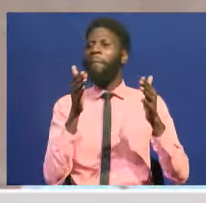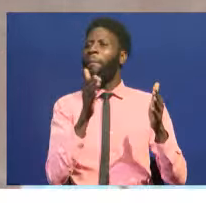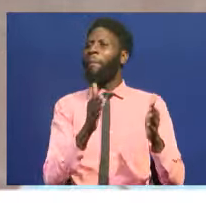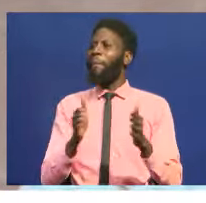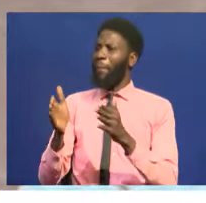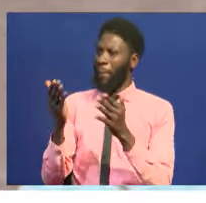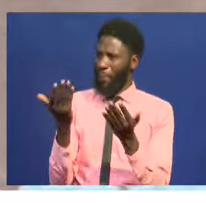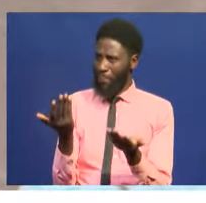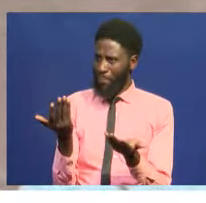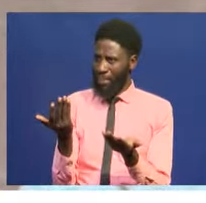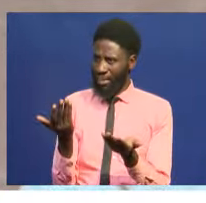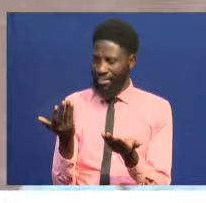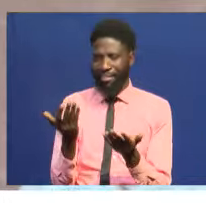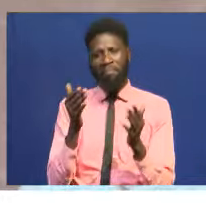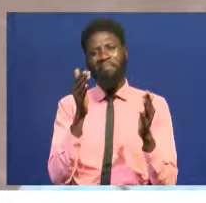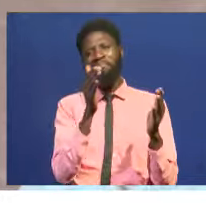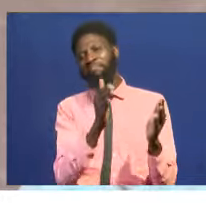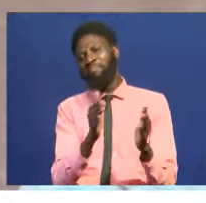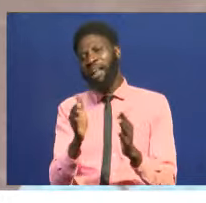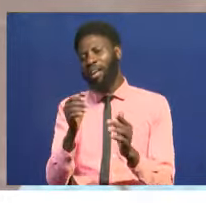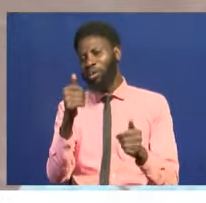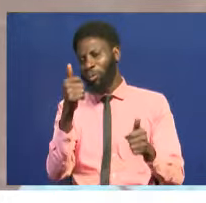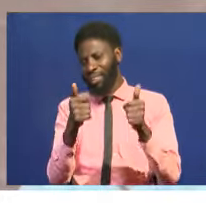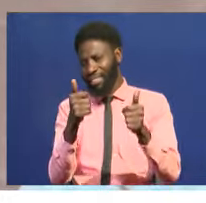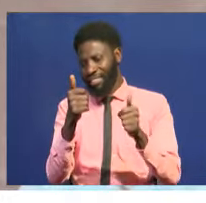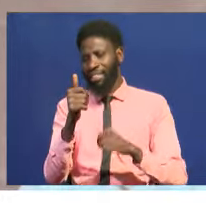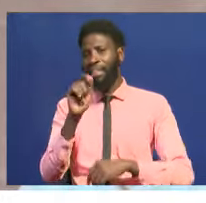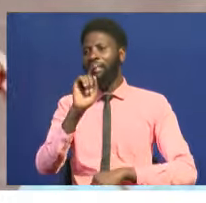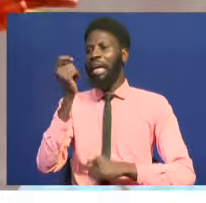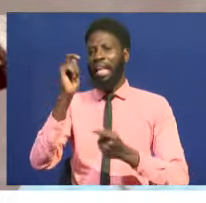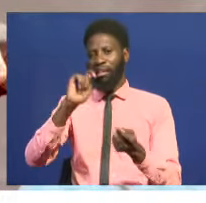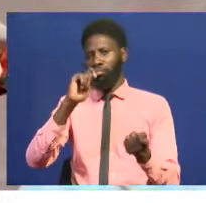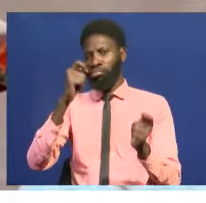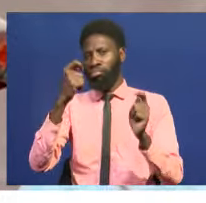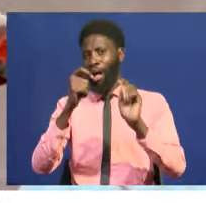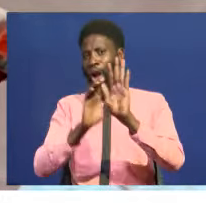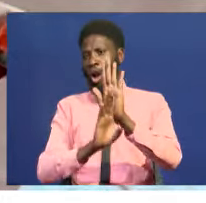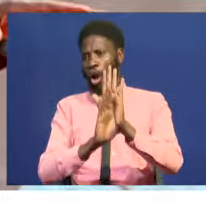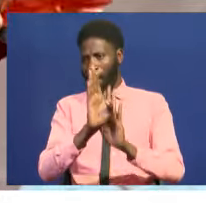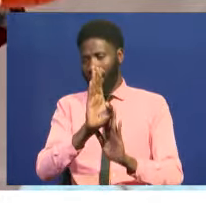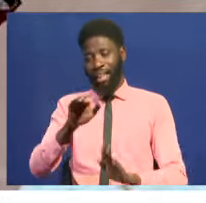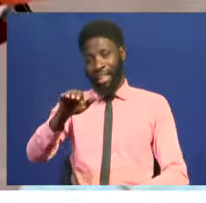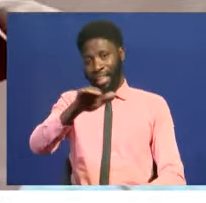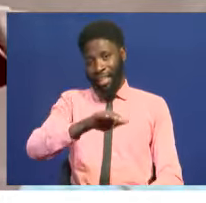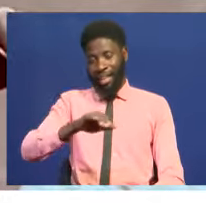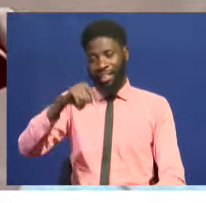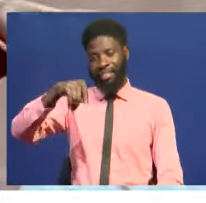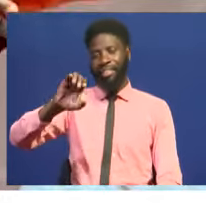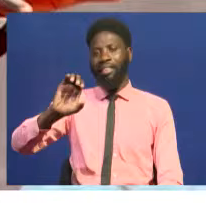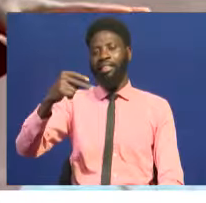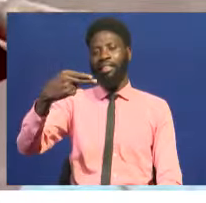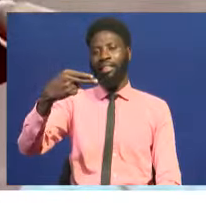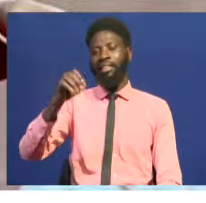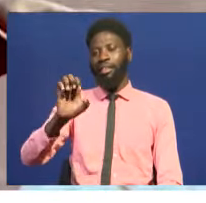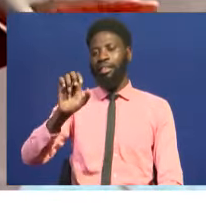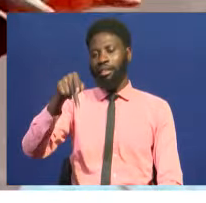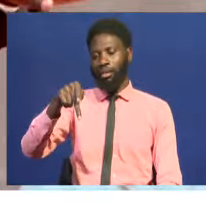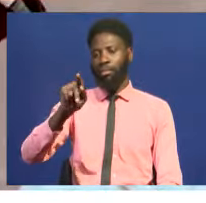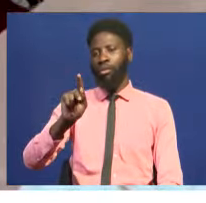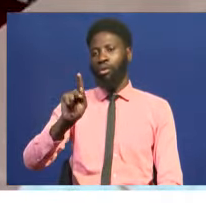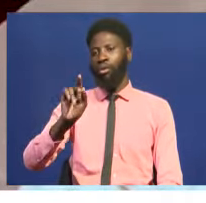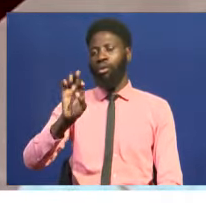ya mambo ya transformation ya Kenya. Hapa Chepkorio tuko na soko ambayo